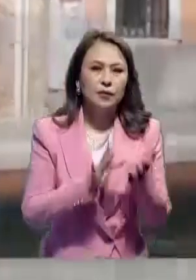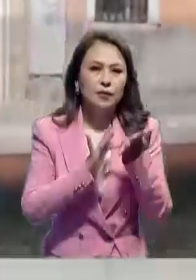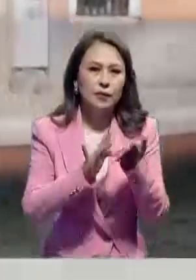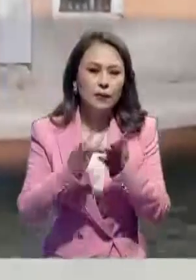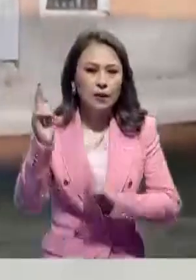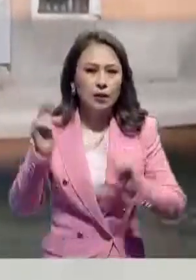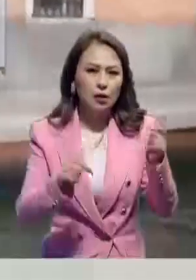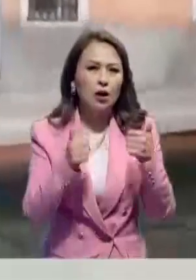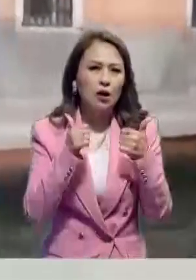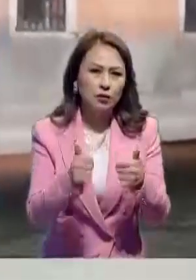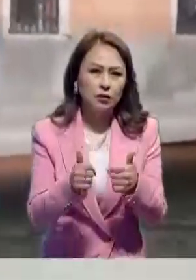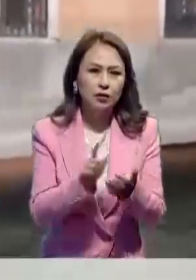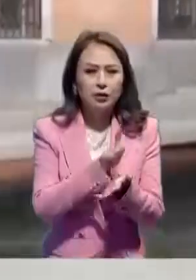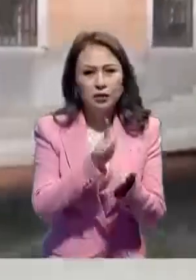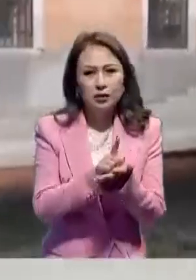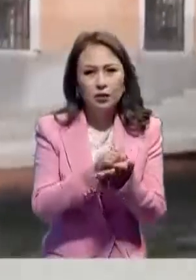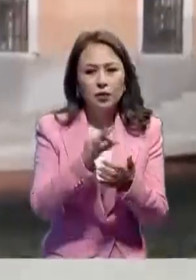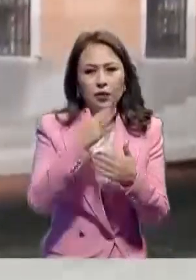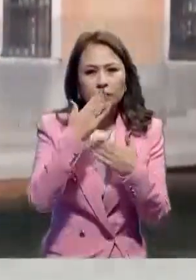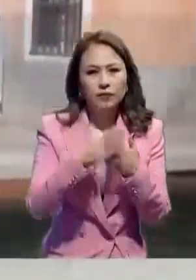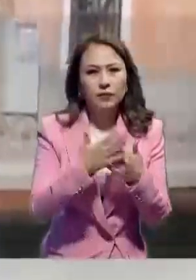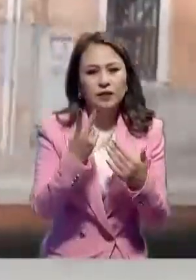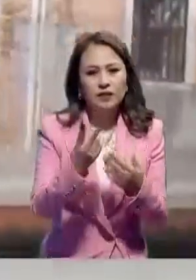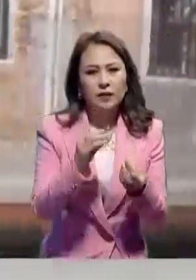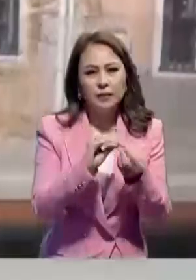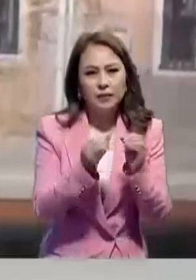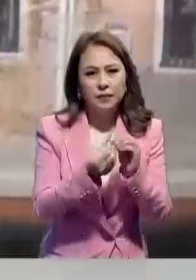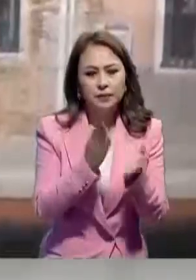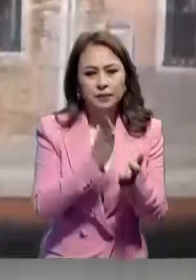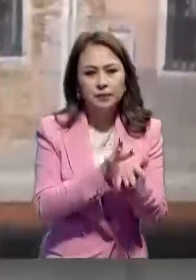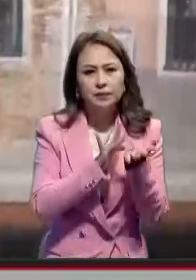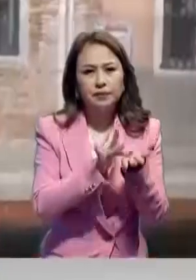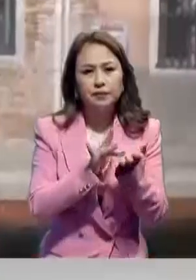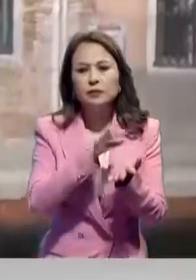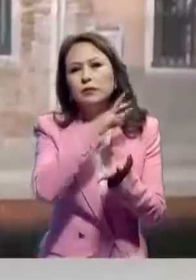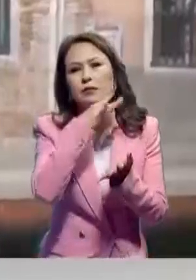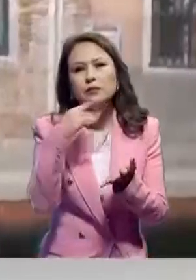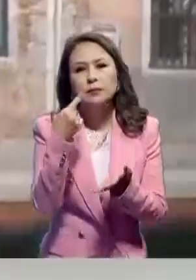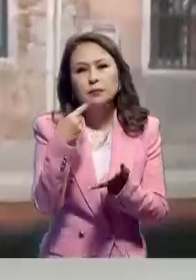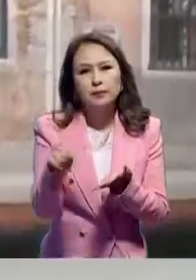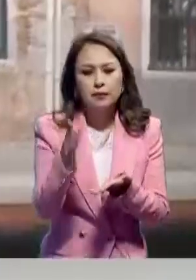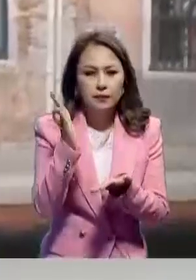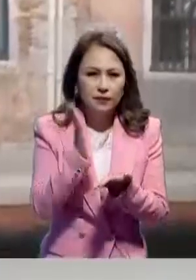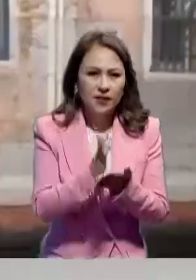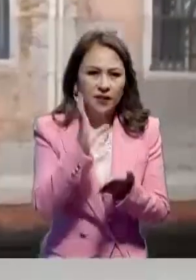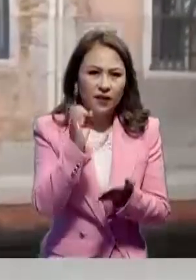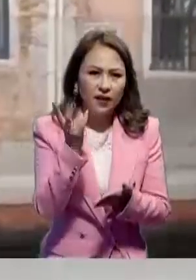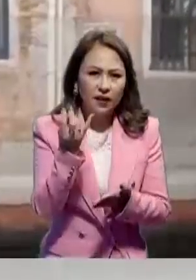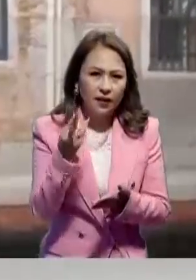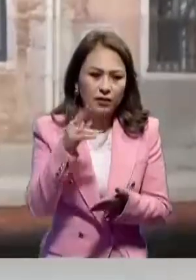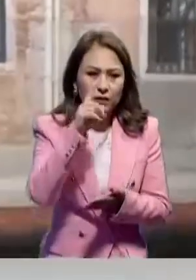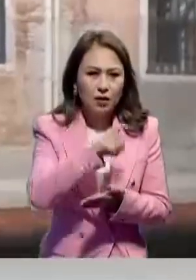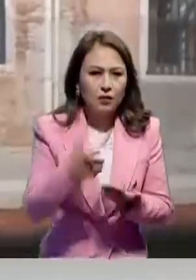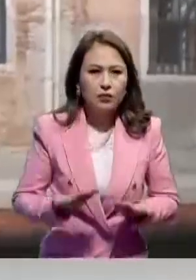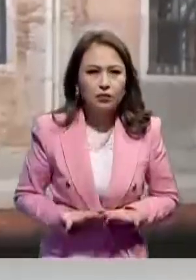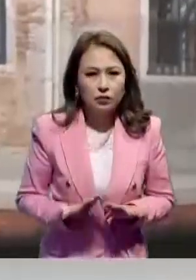Саяхатшылардың келгені жақсы ғой әрине, алайда таяқтың екі ұшы бар демекші туристердің көптігінің кері тұсы да жоқ емес. Венецияда адамдардың өмір